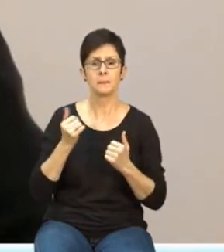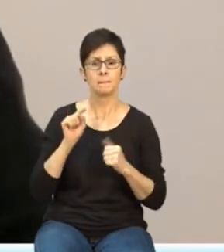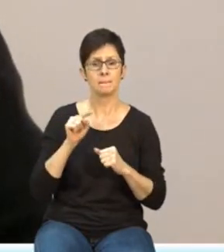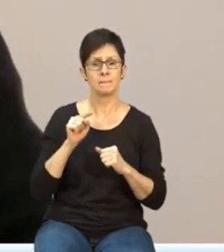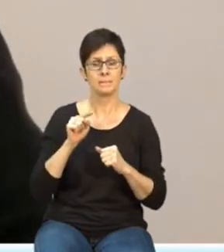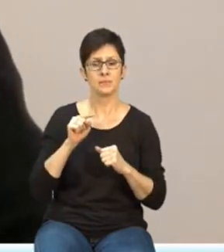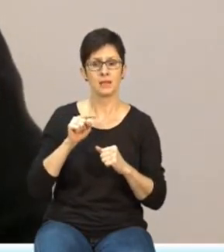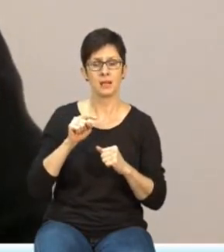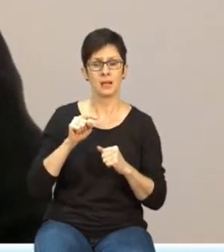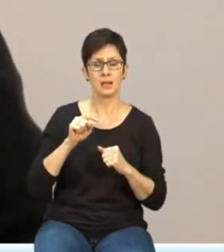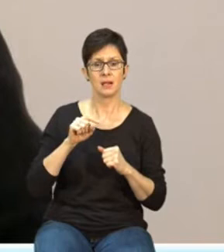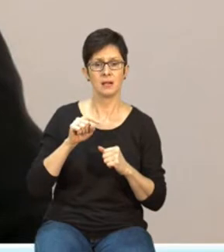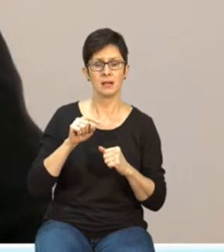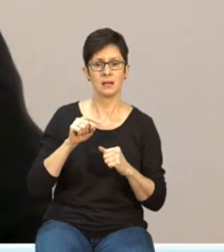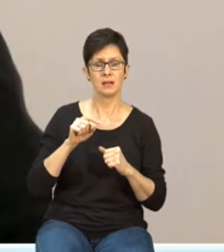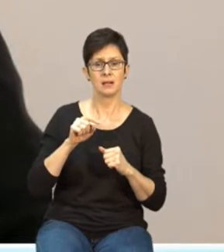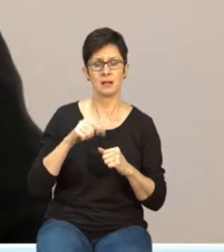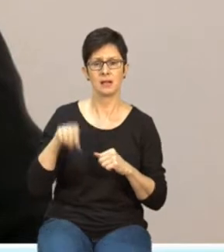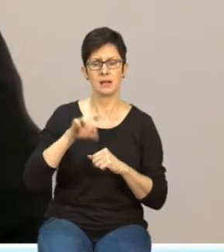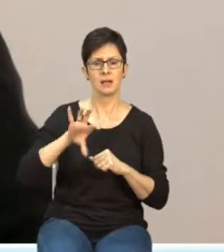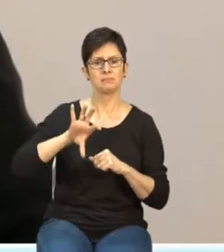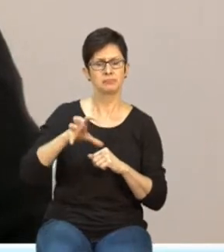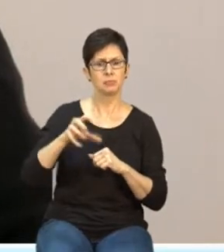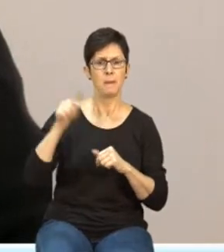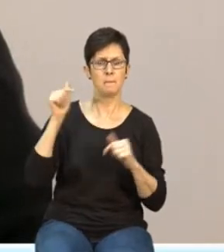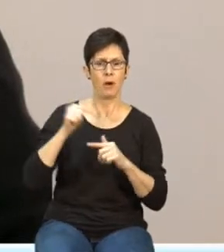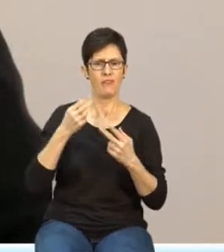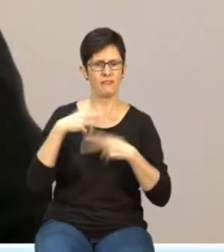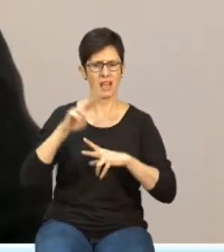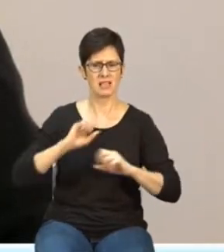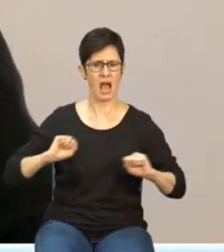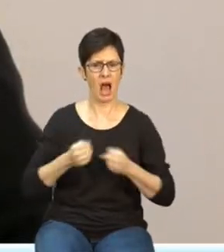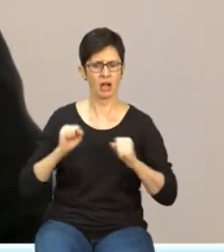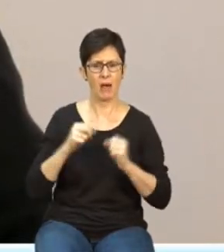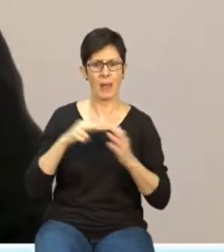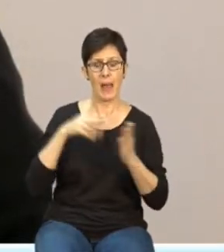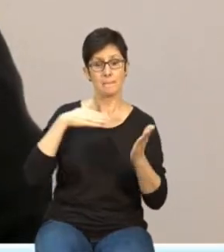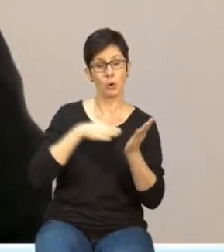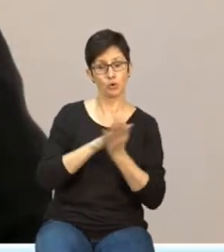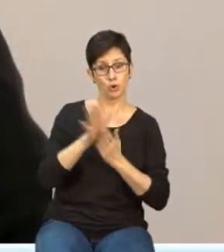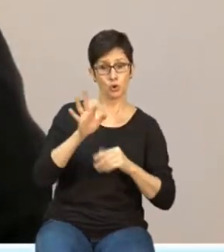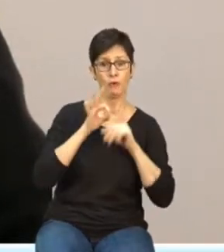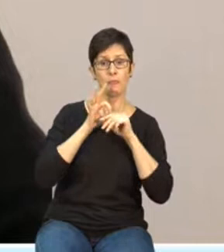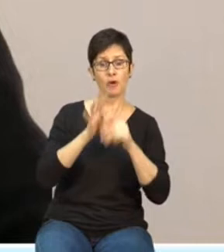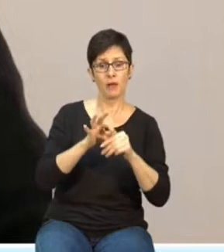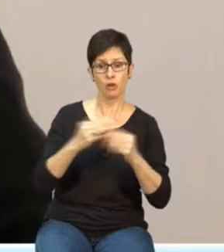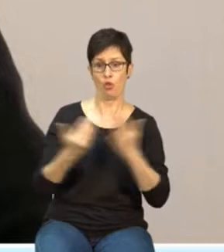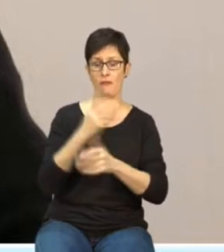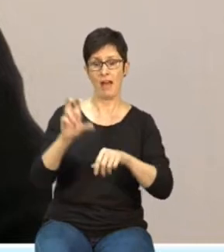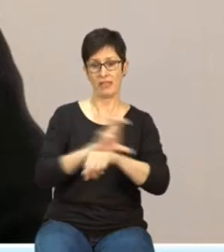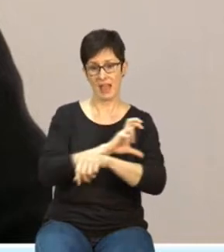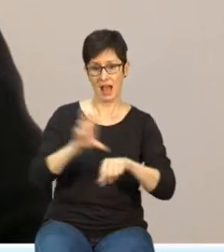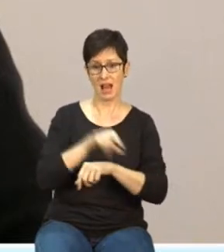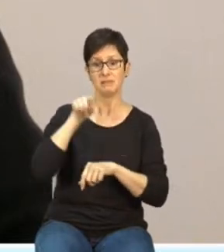branża powinna aktywnie angażować się następnych etapach wprowadzania nowych technologii to